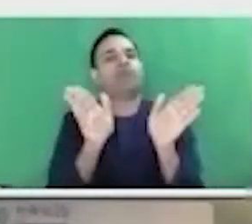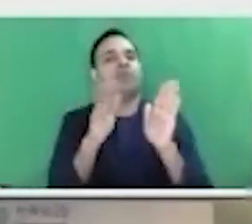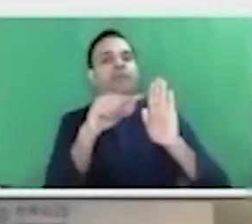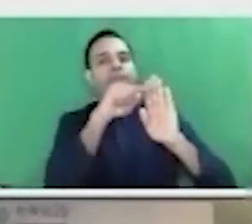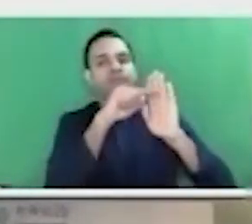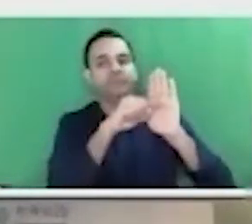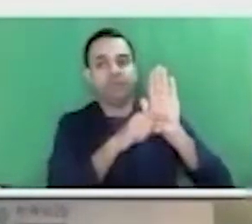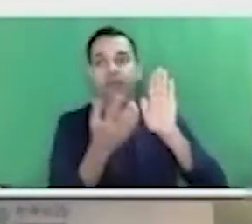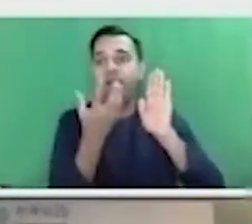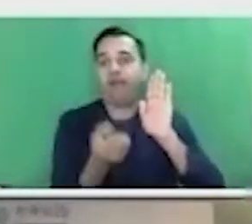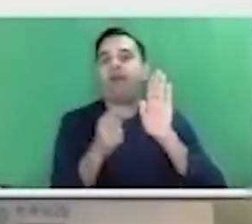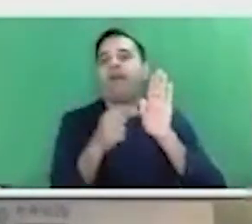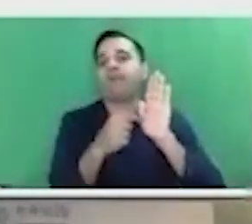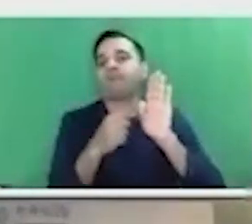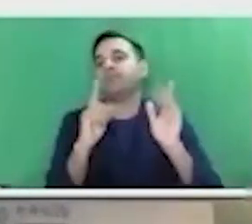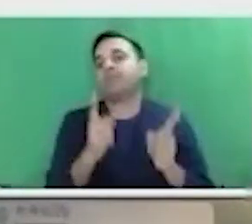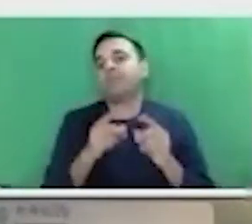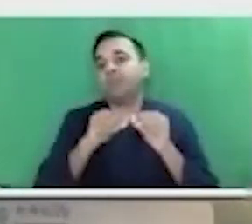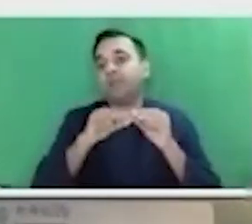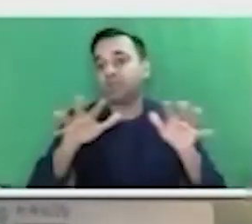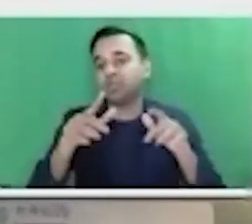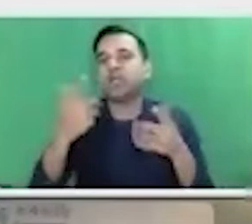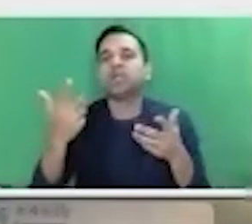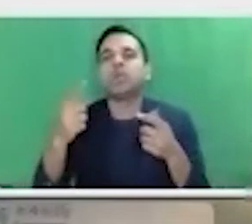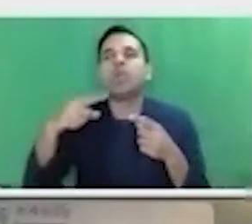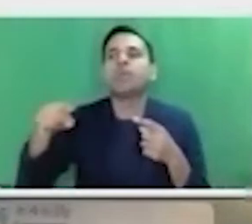ويجب تبني هذه المعاهدة